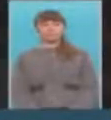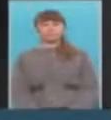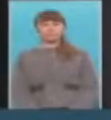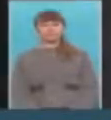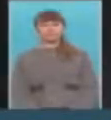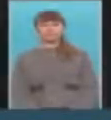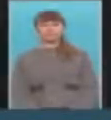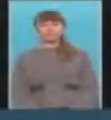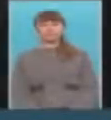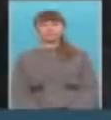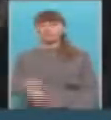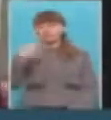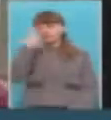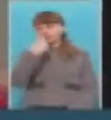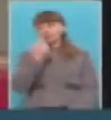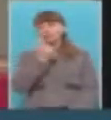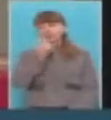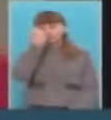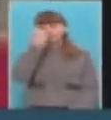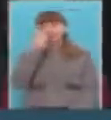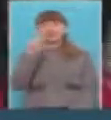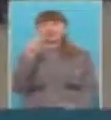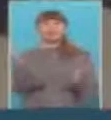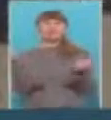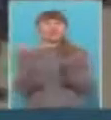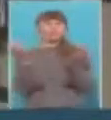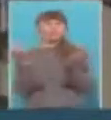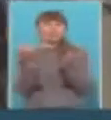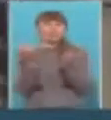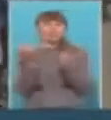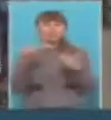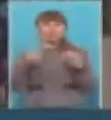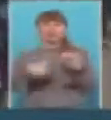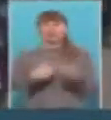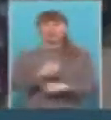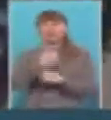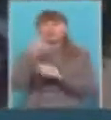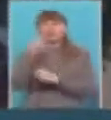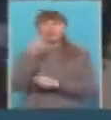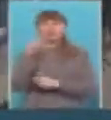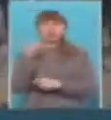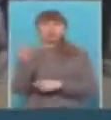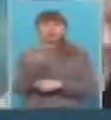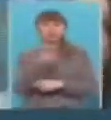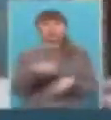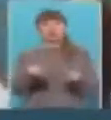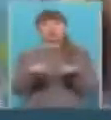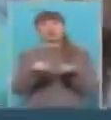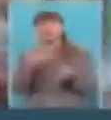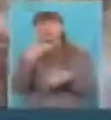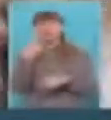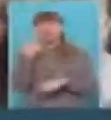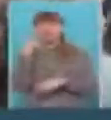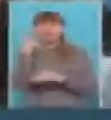Ұшақ басқышынан түсіп келе жатқан елбасыны алматылық жастар осылай қуана қарсы алды. Нұрсұлтан Назарбаев өзі күтпеген, алайда тосын сый